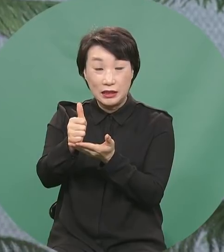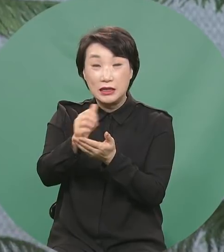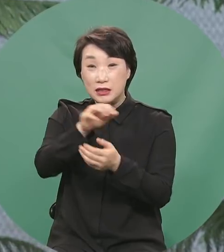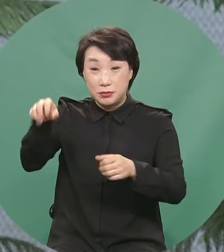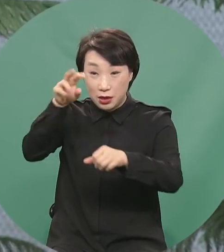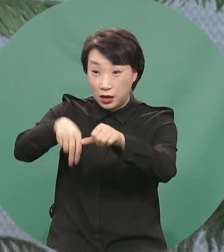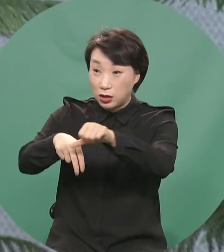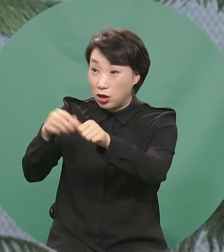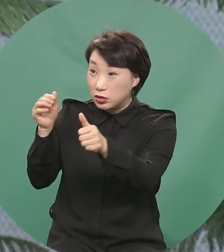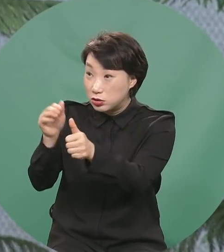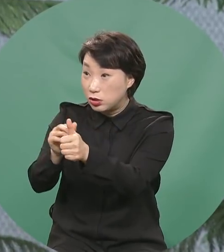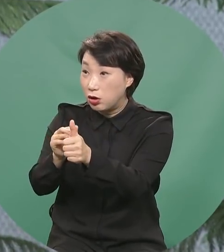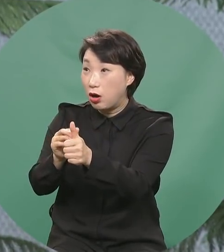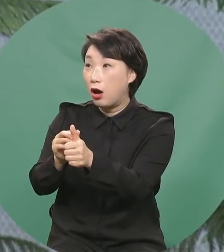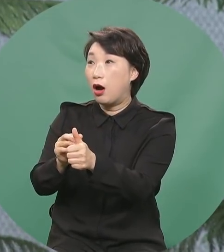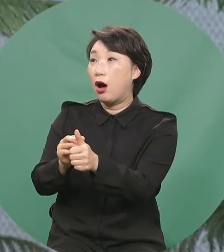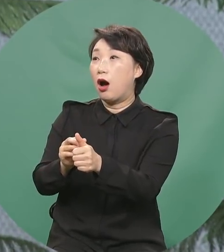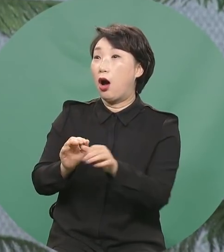찔리시네,